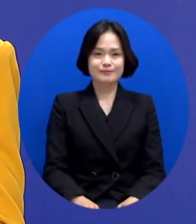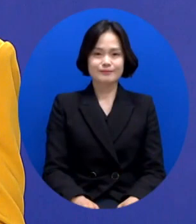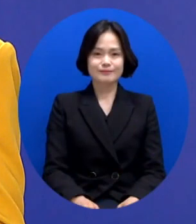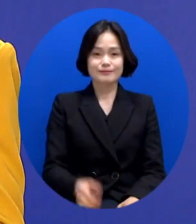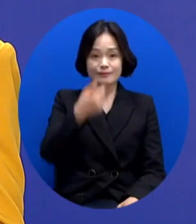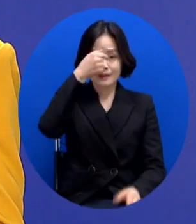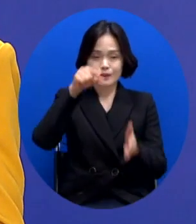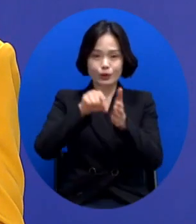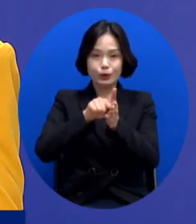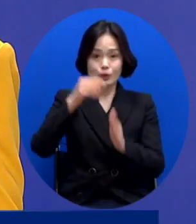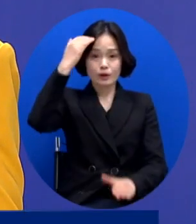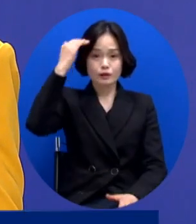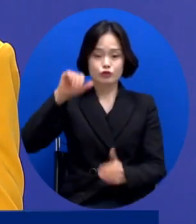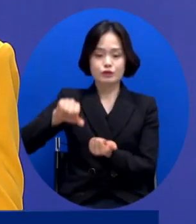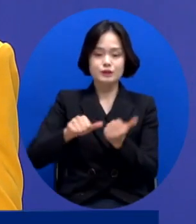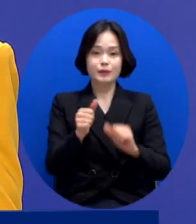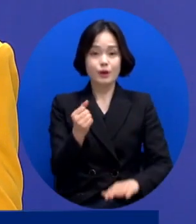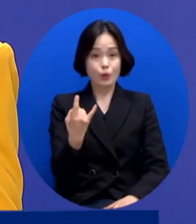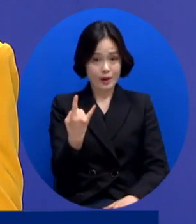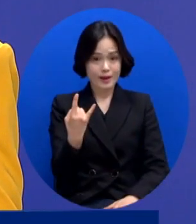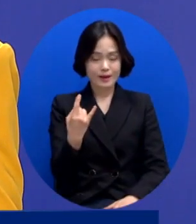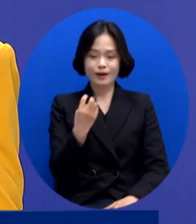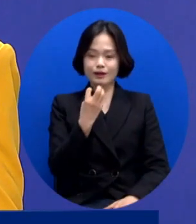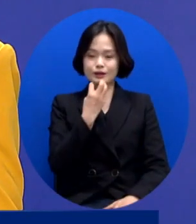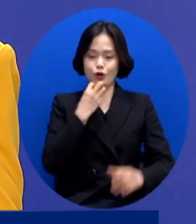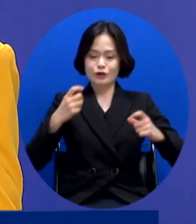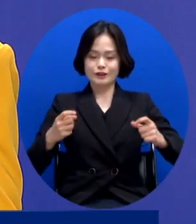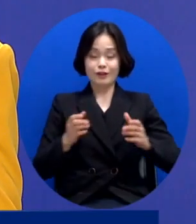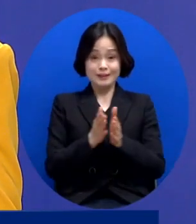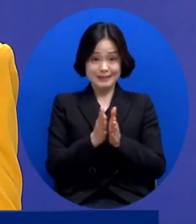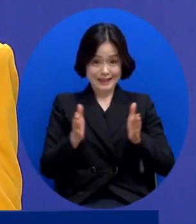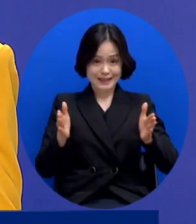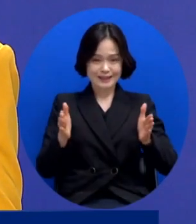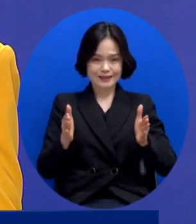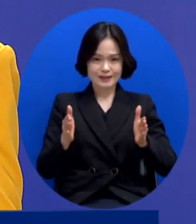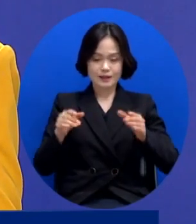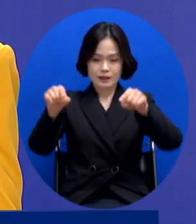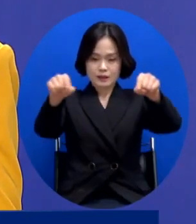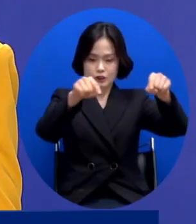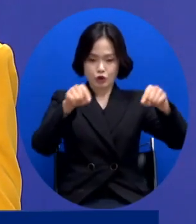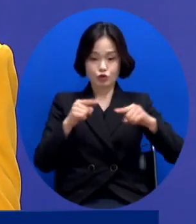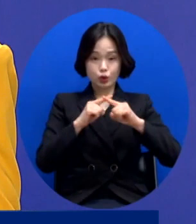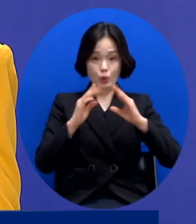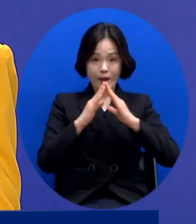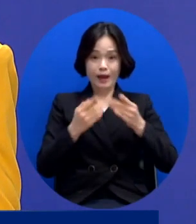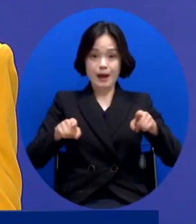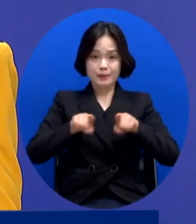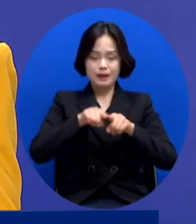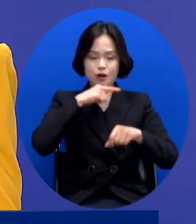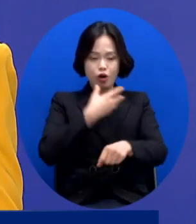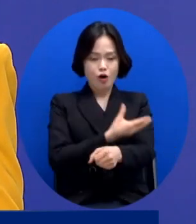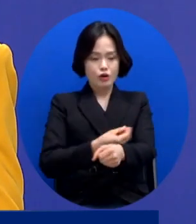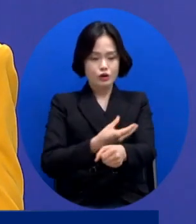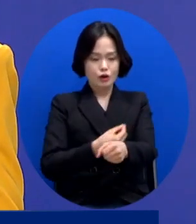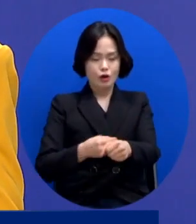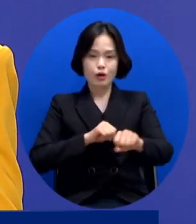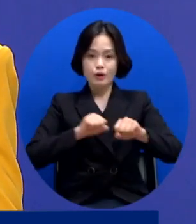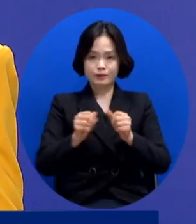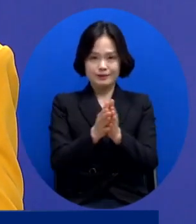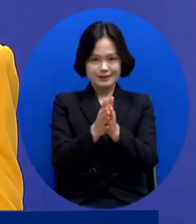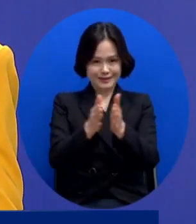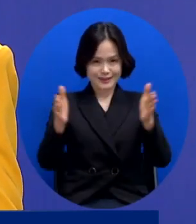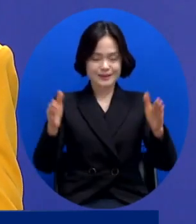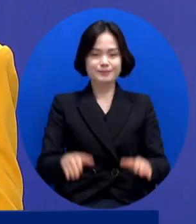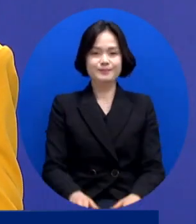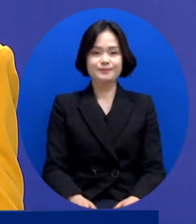기독교 한국 침례회 배가 서울지역을 시작으로 전국 교회와 함께 는 헌혈운동 캠페인 에 나섰습니다 예수님의 사랑을